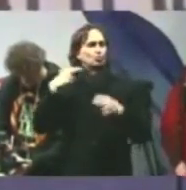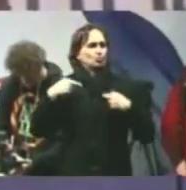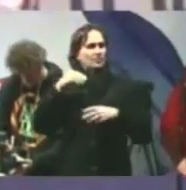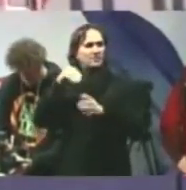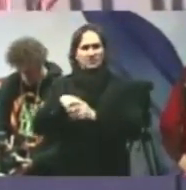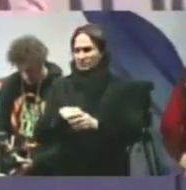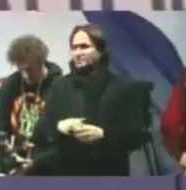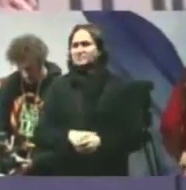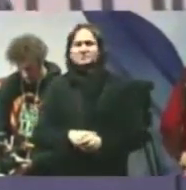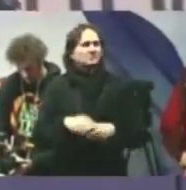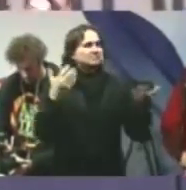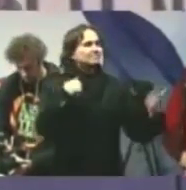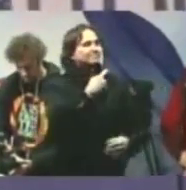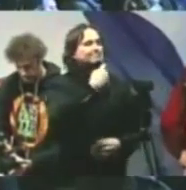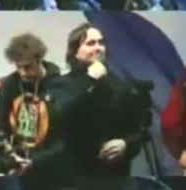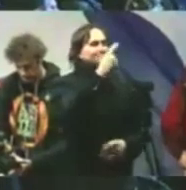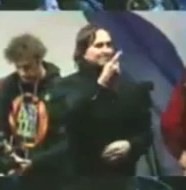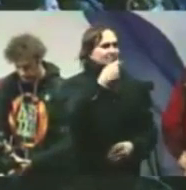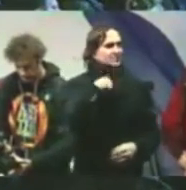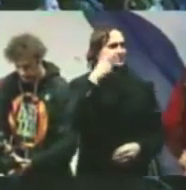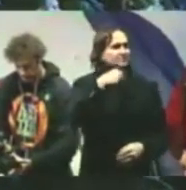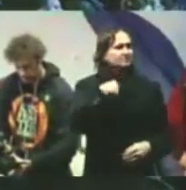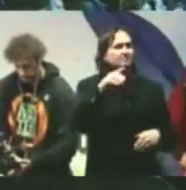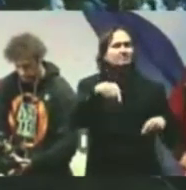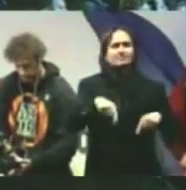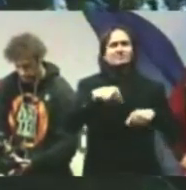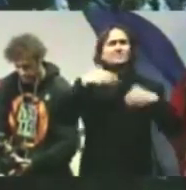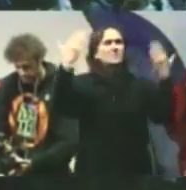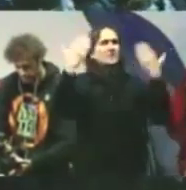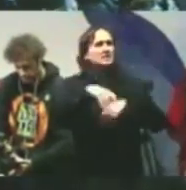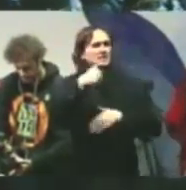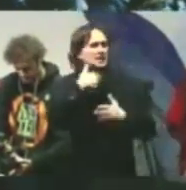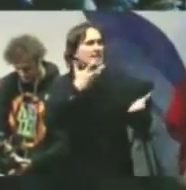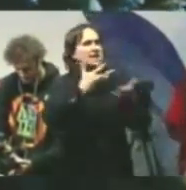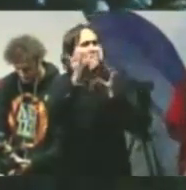Vi dico questo, vi racconterò una storia questa sera, è la storia di